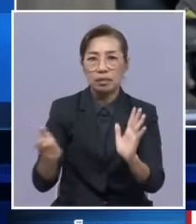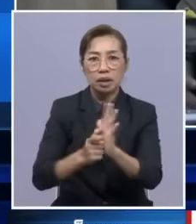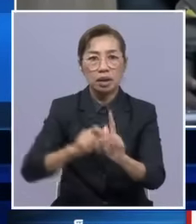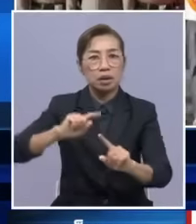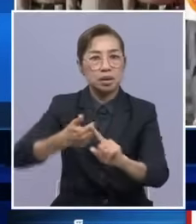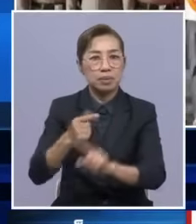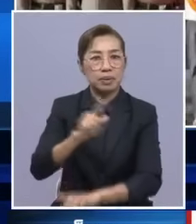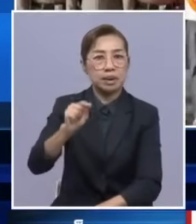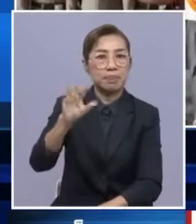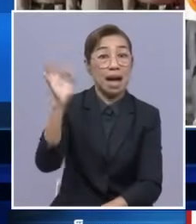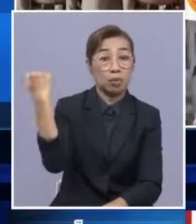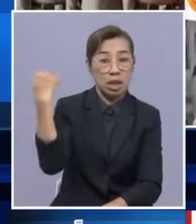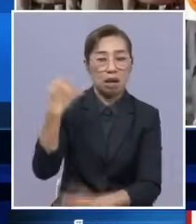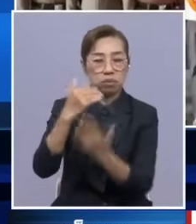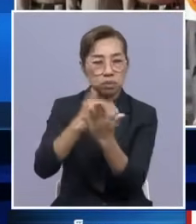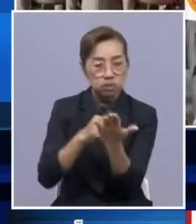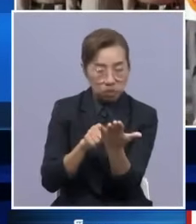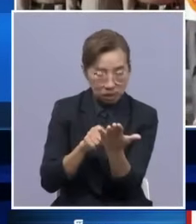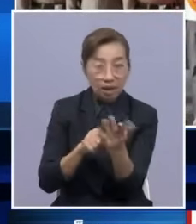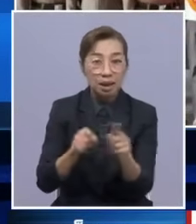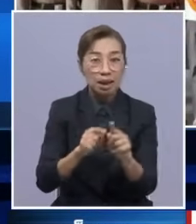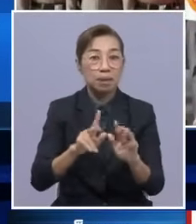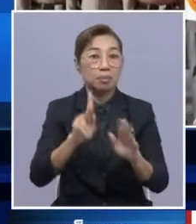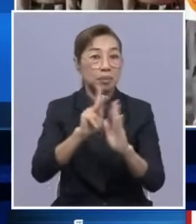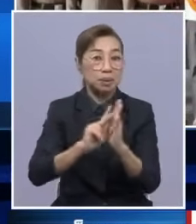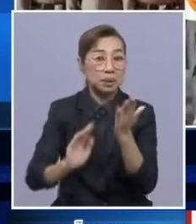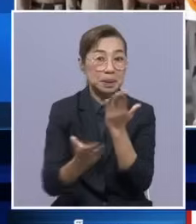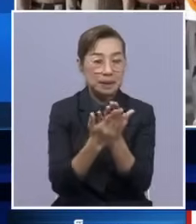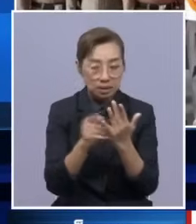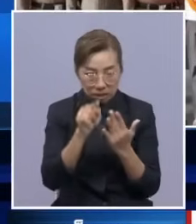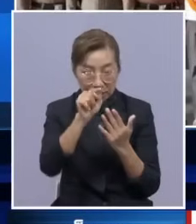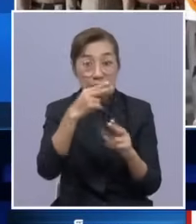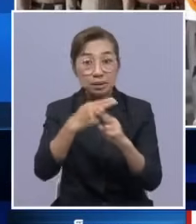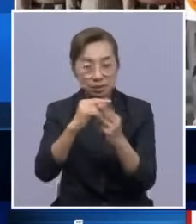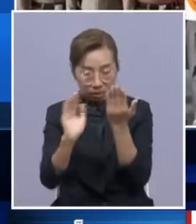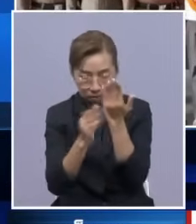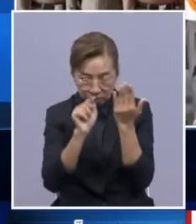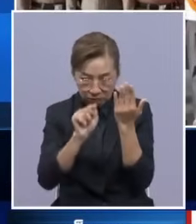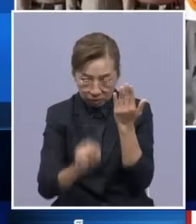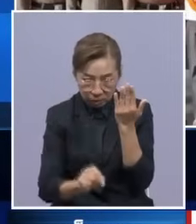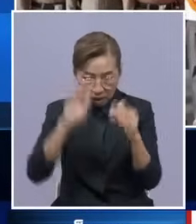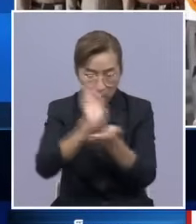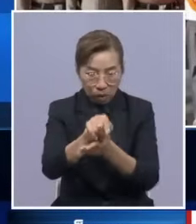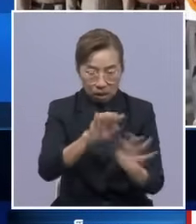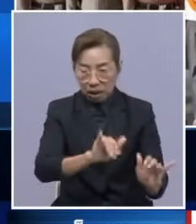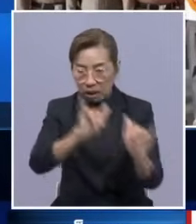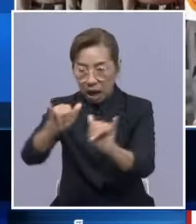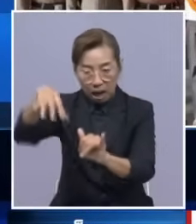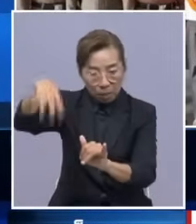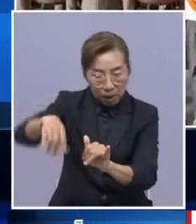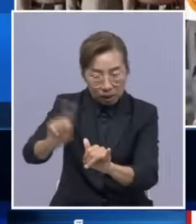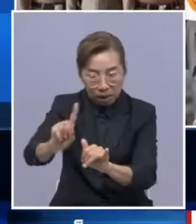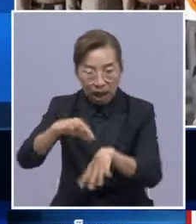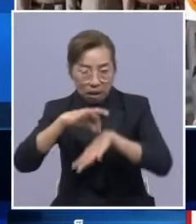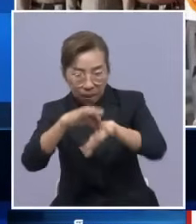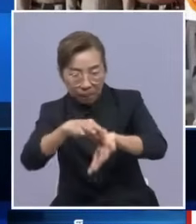29พฤศจิกายนที่ผ่านมาตามบัญชีแนบท้ายกำหนดว่าตำรวจรายไหนจะได้รับการย้ายไปประจำการที่ใดบ้างก่อนจ